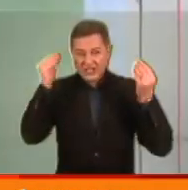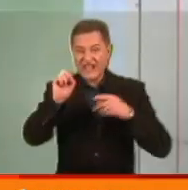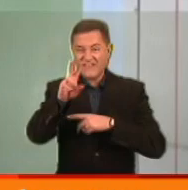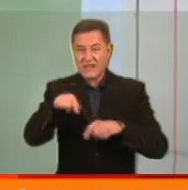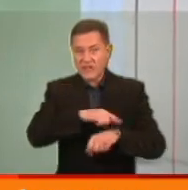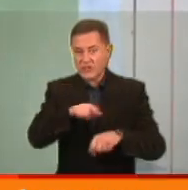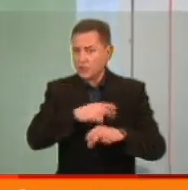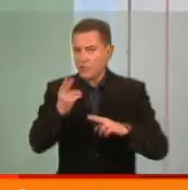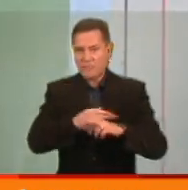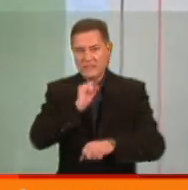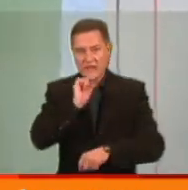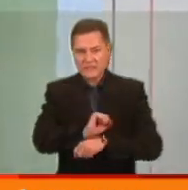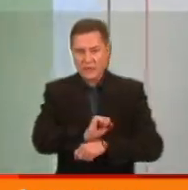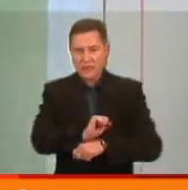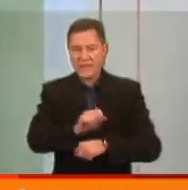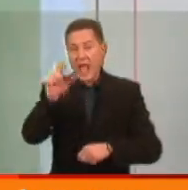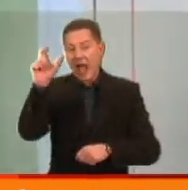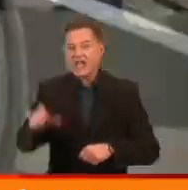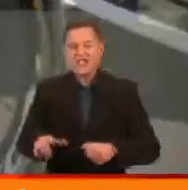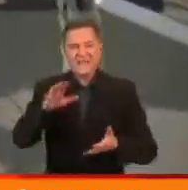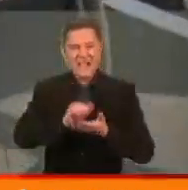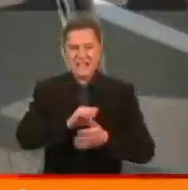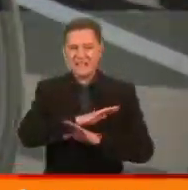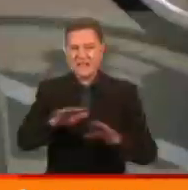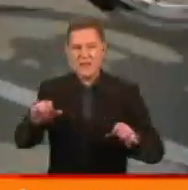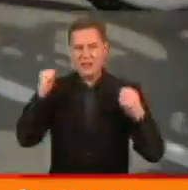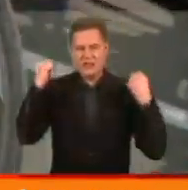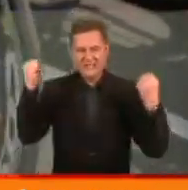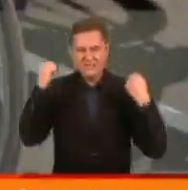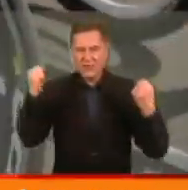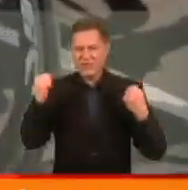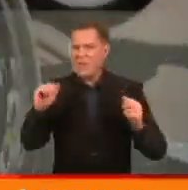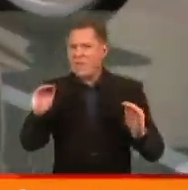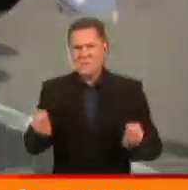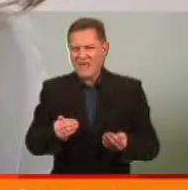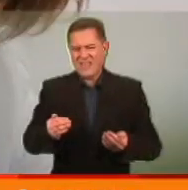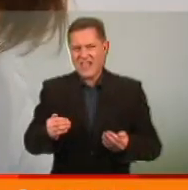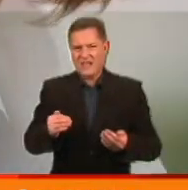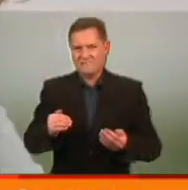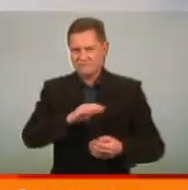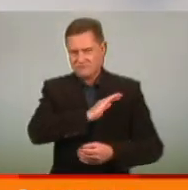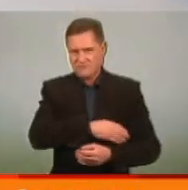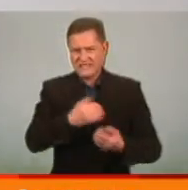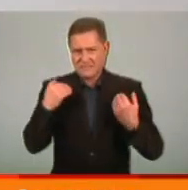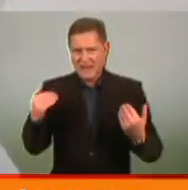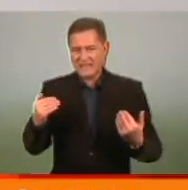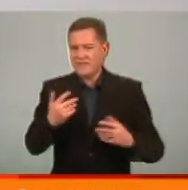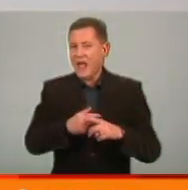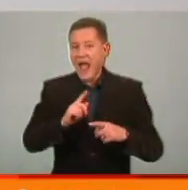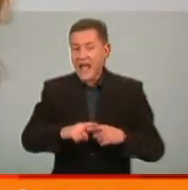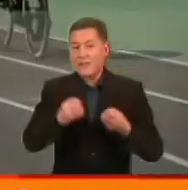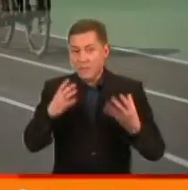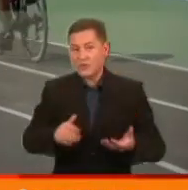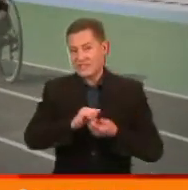остановки. Чоловік, не займаючися спортом, все-таки менш збалансований. І... Ну, це просто робить тебе